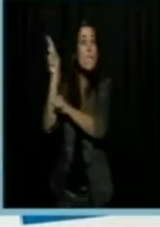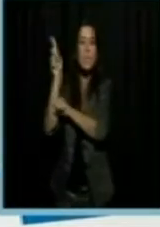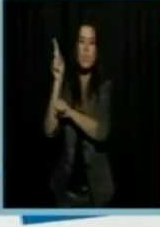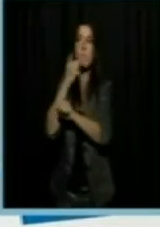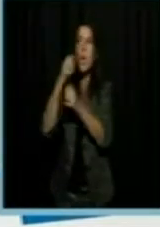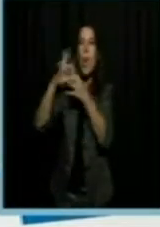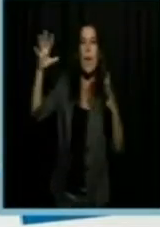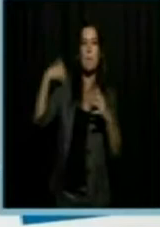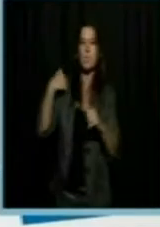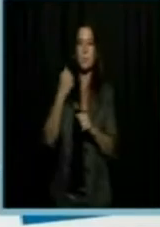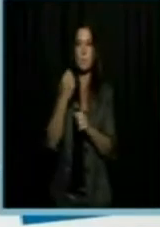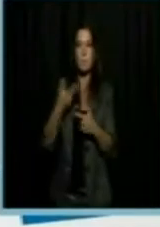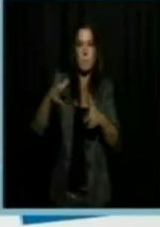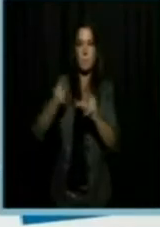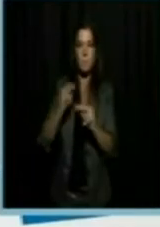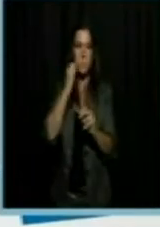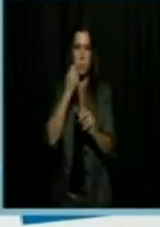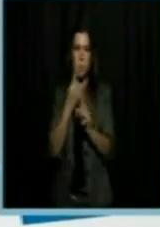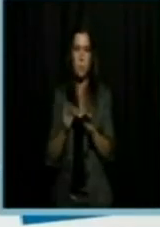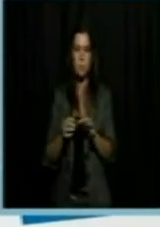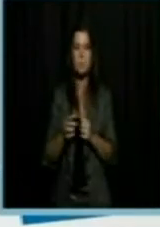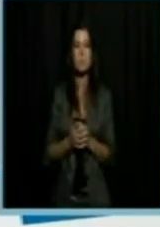collegamento, lo ripristiniamo subito.